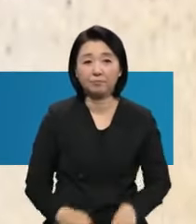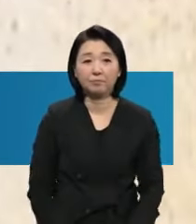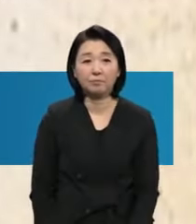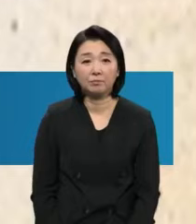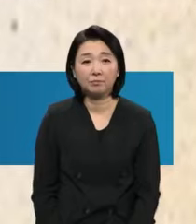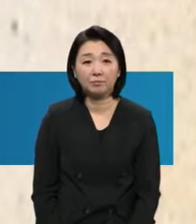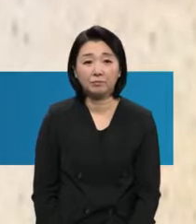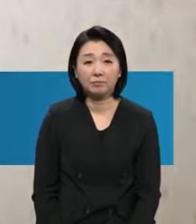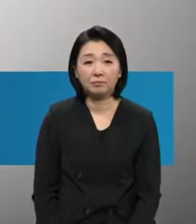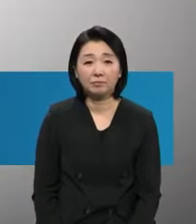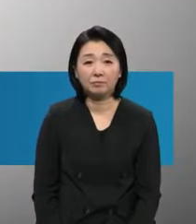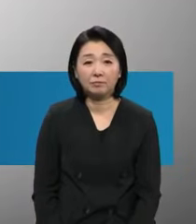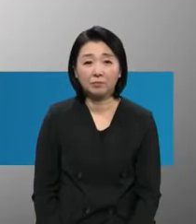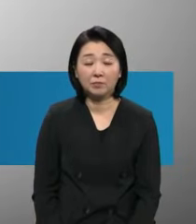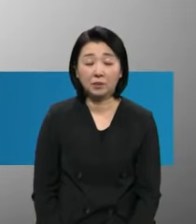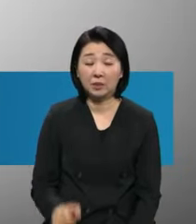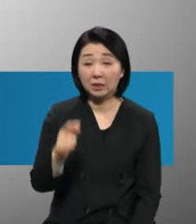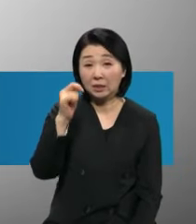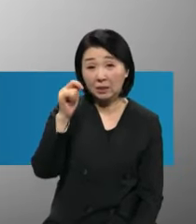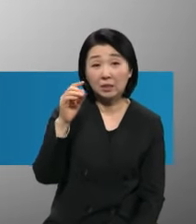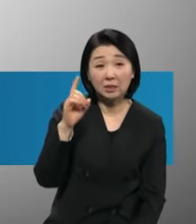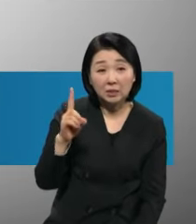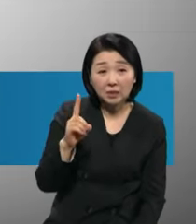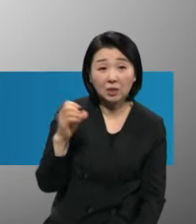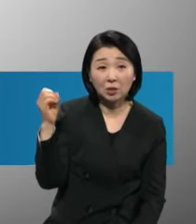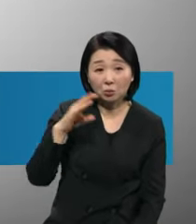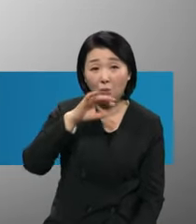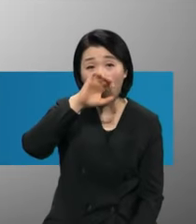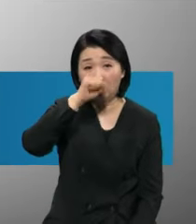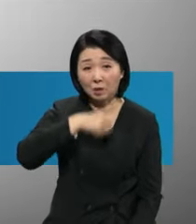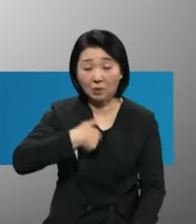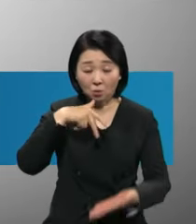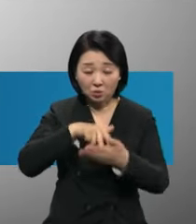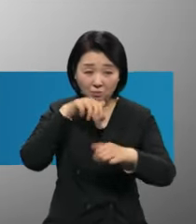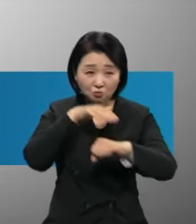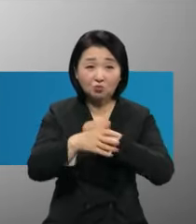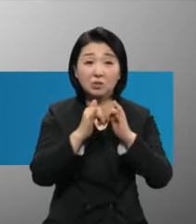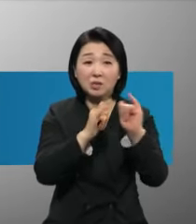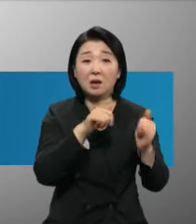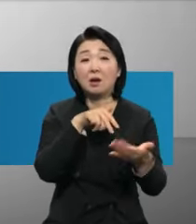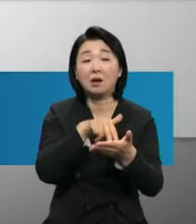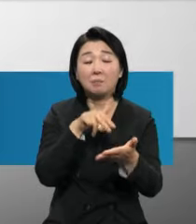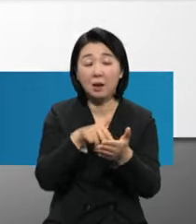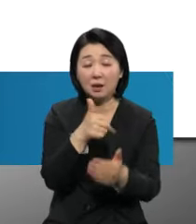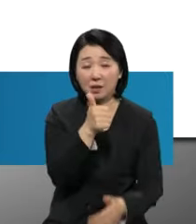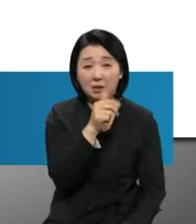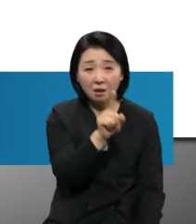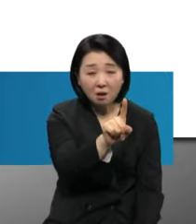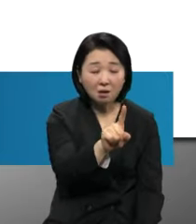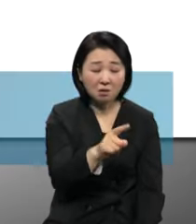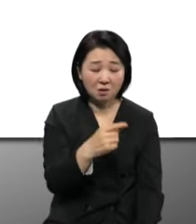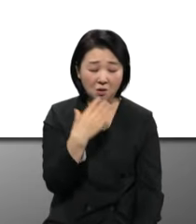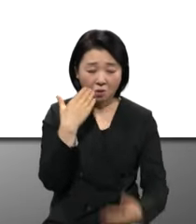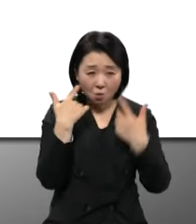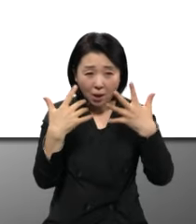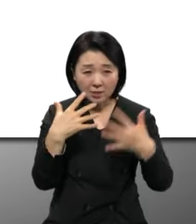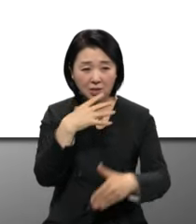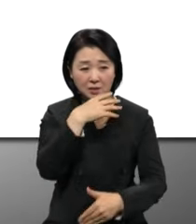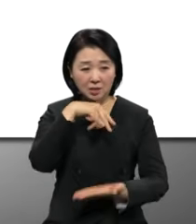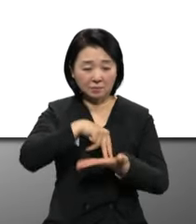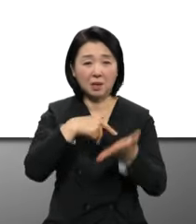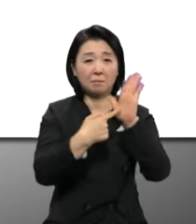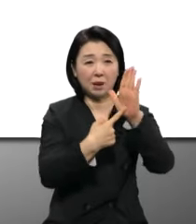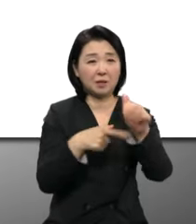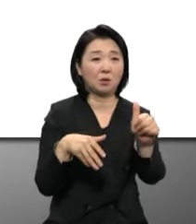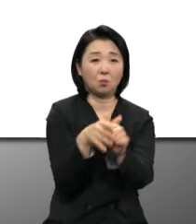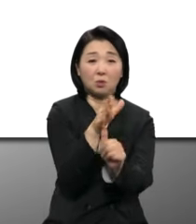겁니다. 중국 누리꾼들 TD, 그러니까 대만 독립주의자라면서 허광한에게 제대로 입장을 밝히라고 공격하고